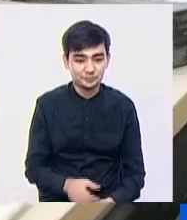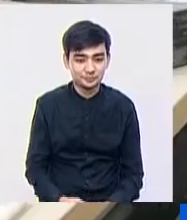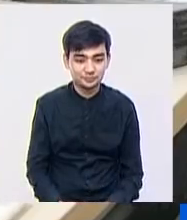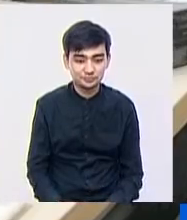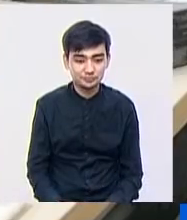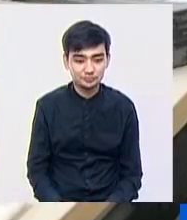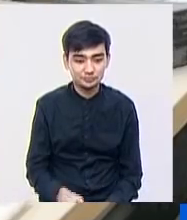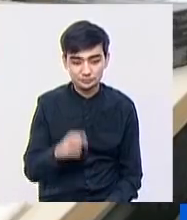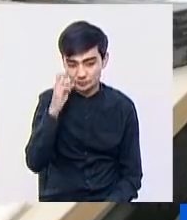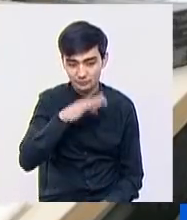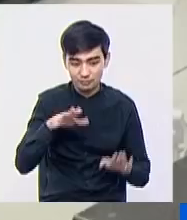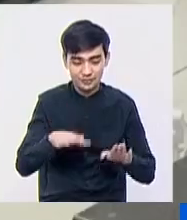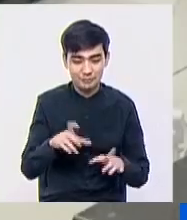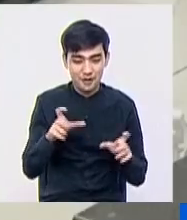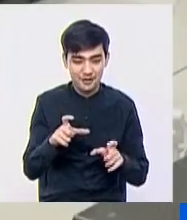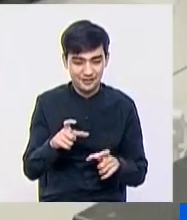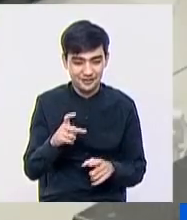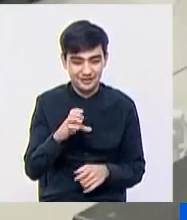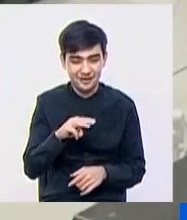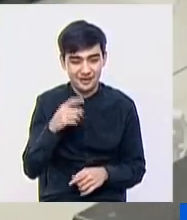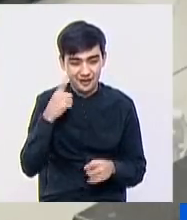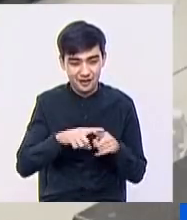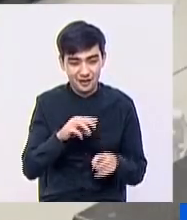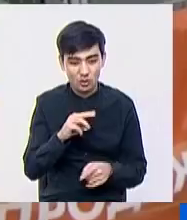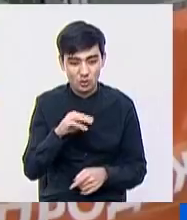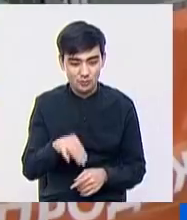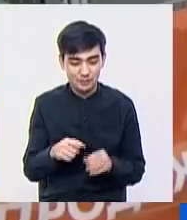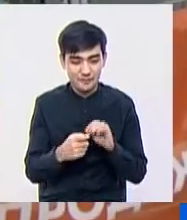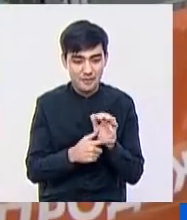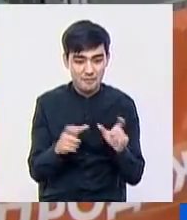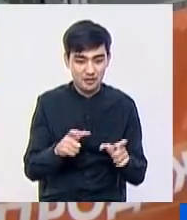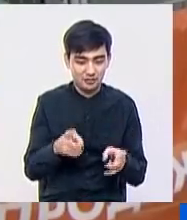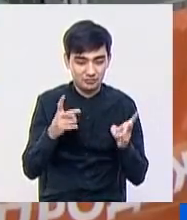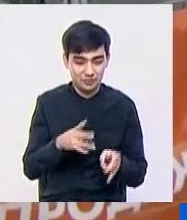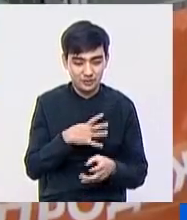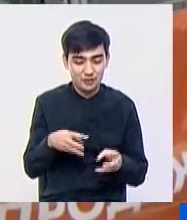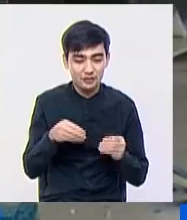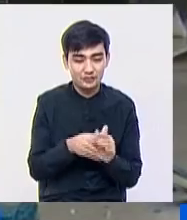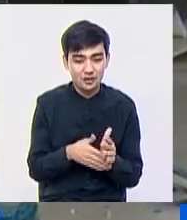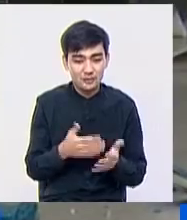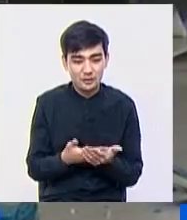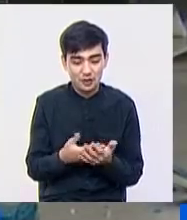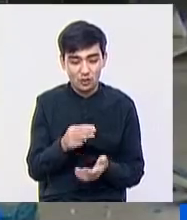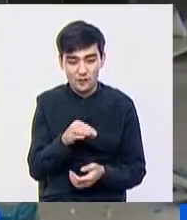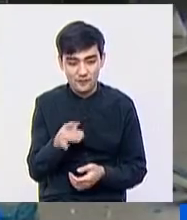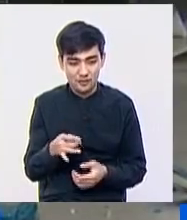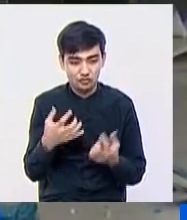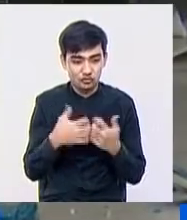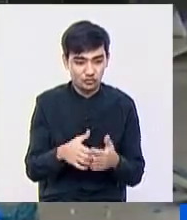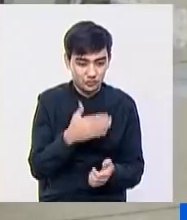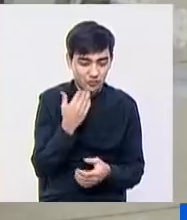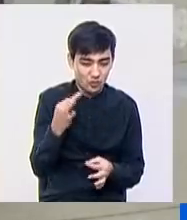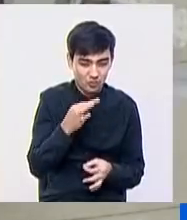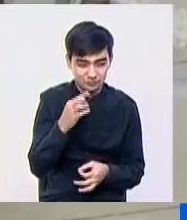В целом по стране только у сети магазинов «Технодом» пострадали 17 магазинов. Предварительная сумма ущерба товаров, не считая оборудования,